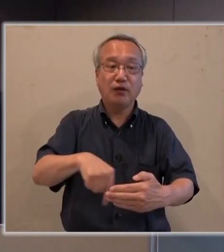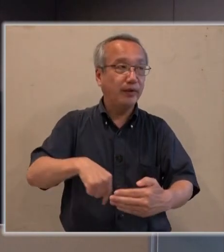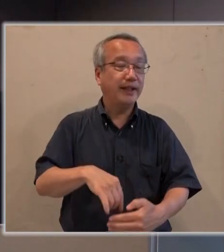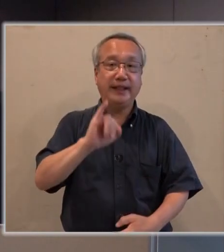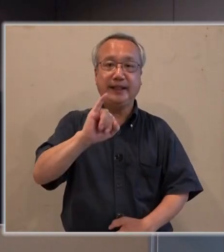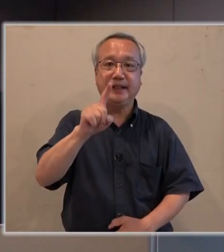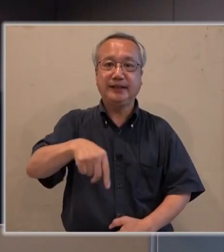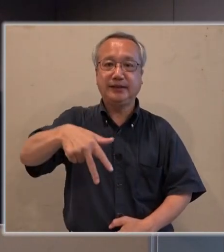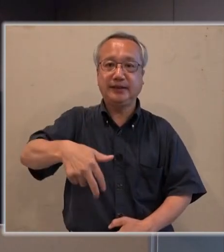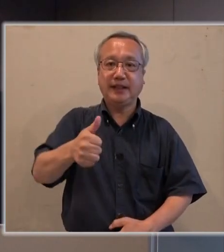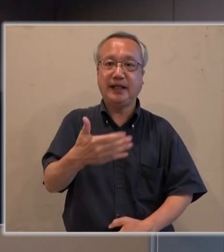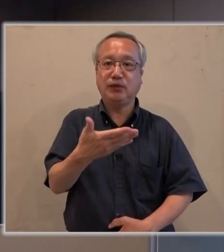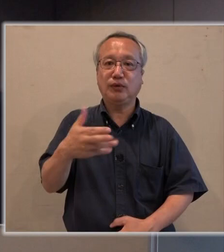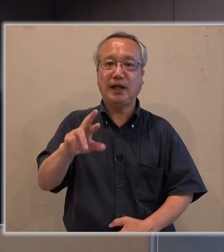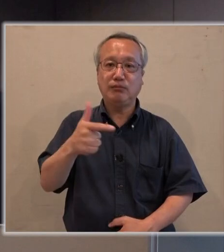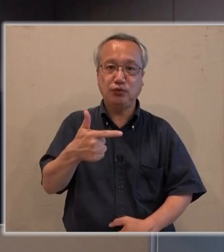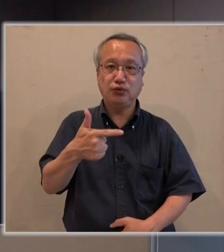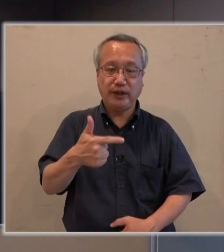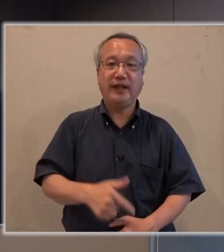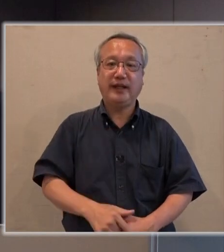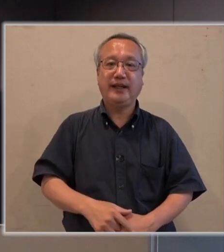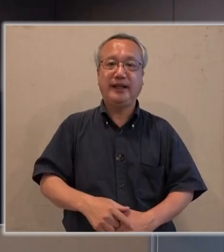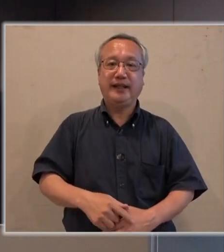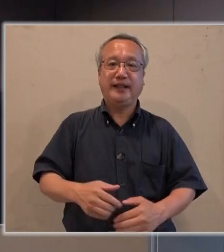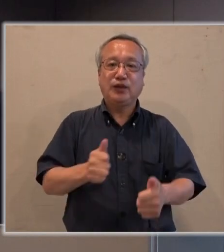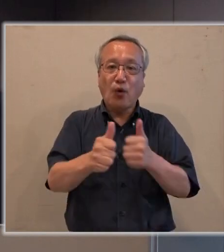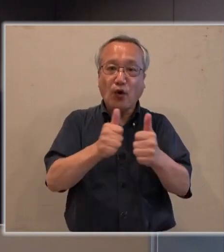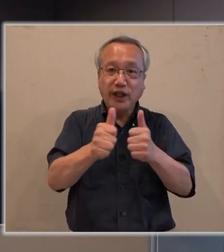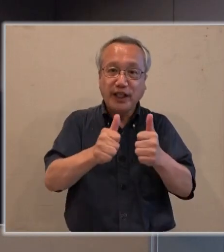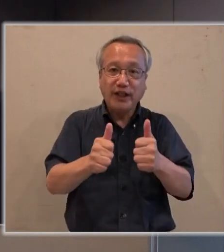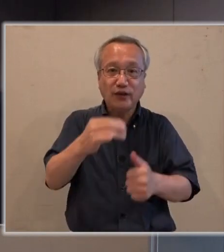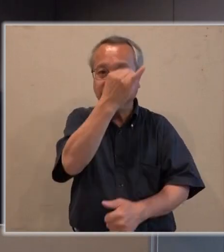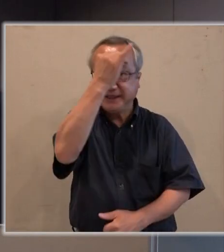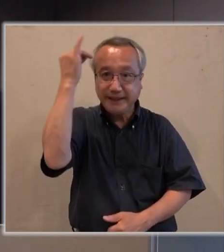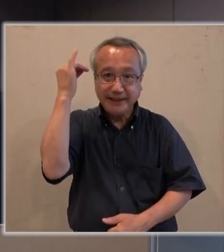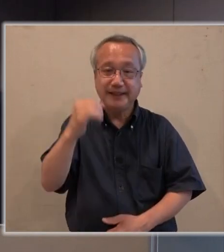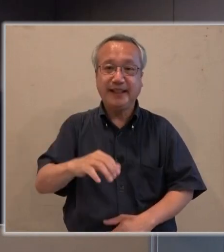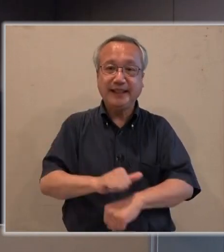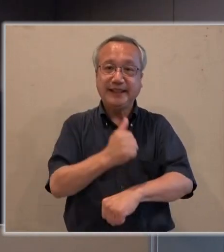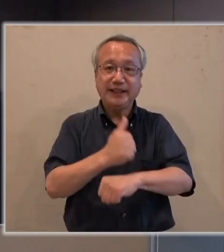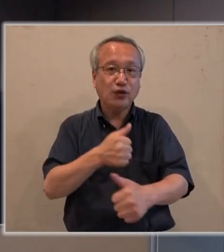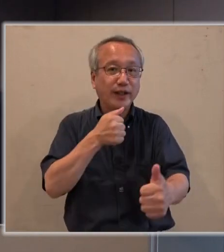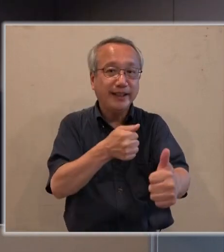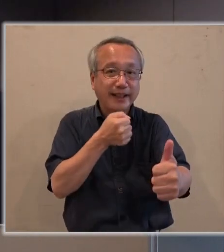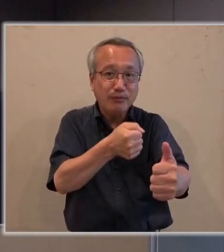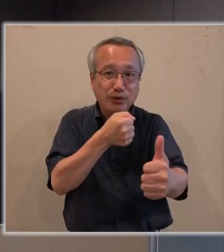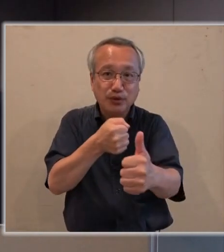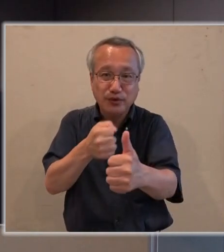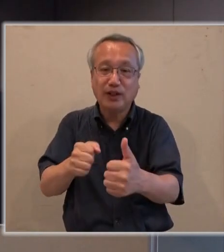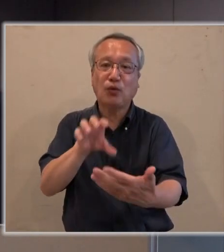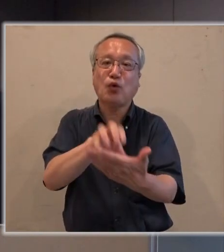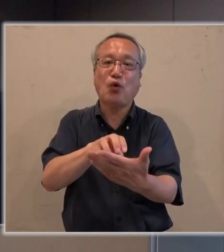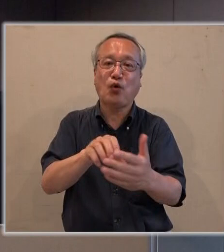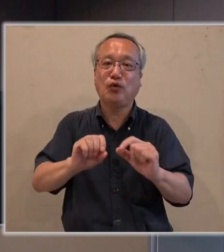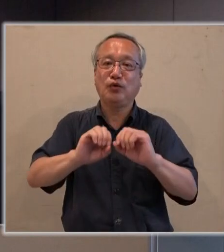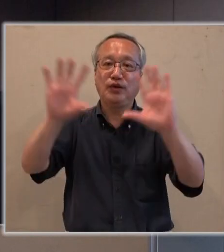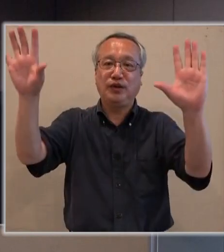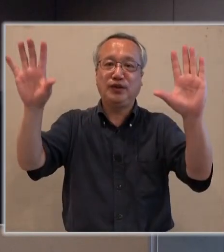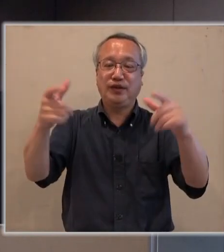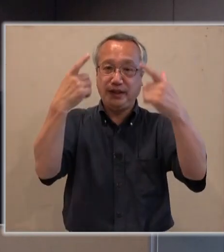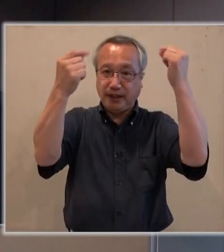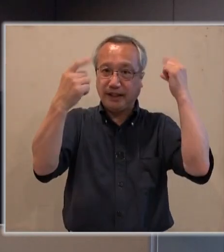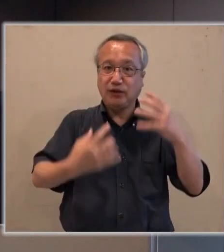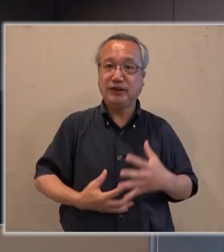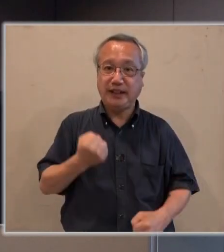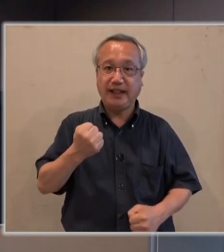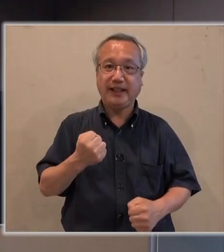グラムを運用し、競技の豆知識や大会の情報、選手のインタビューなどを投稿すること、また大学生が軸とな